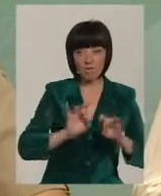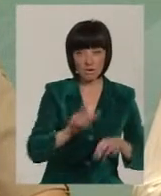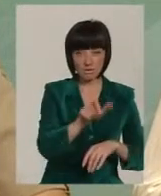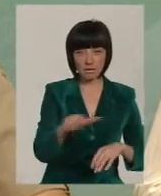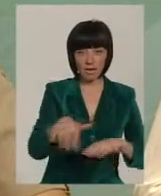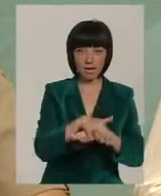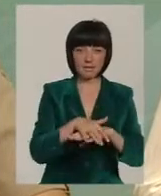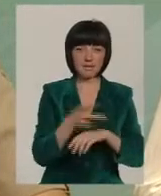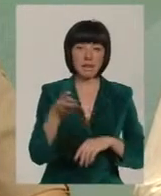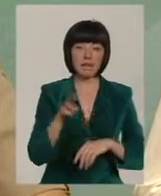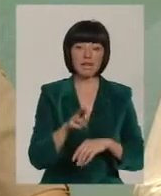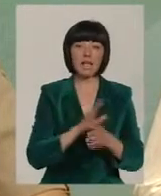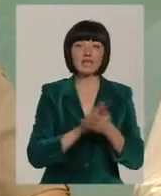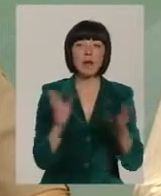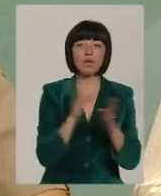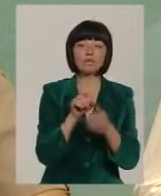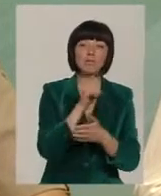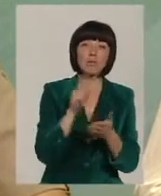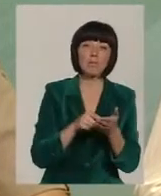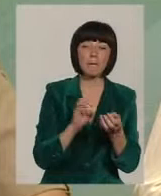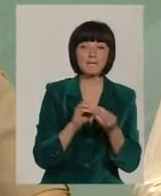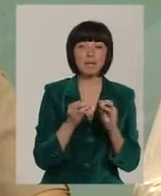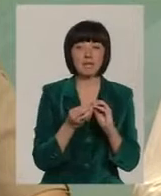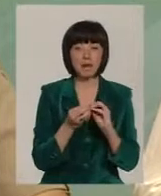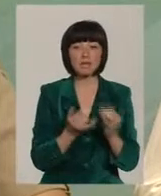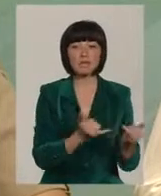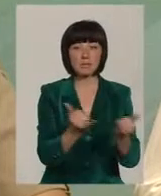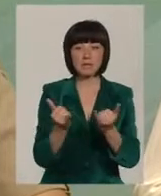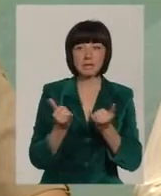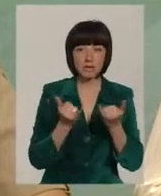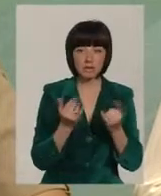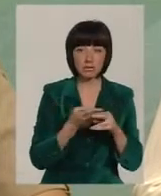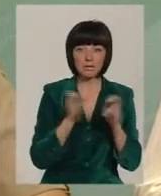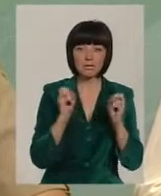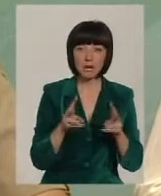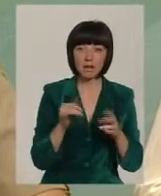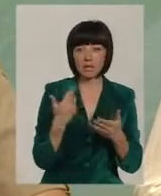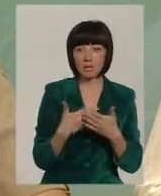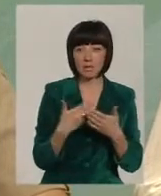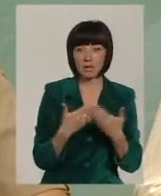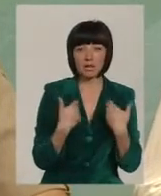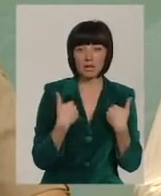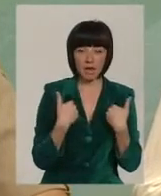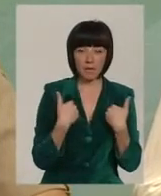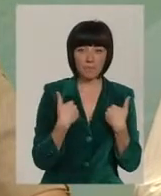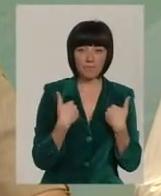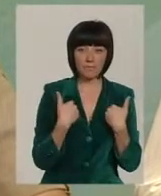з екологічних проблем, питань, і забезпечення екологічної безпеки, і, наприклад, я от не знайшов